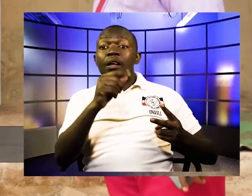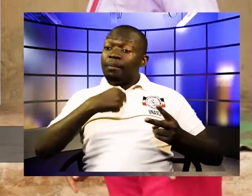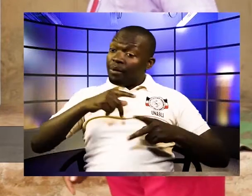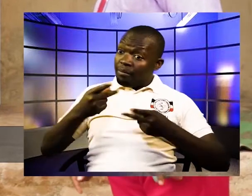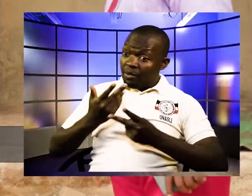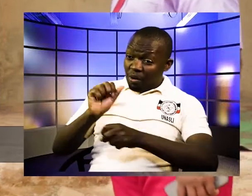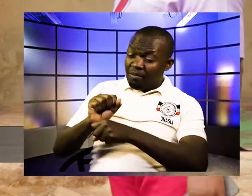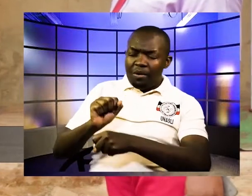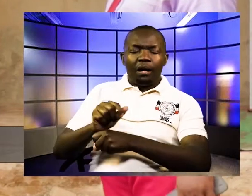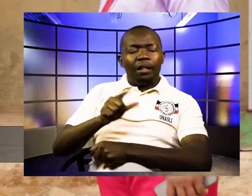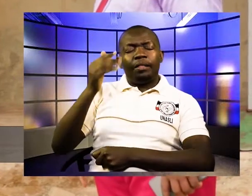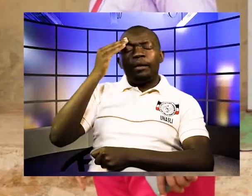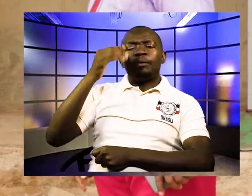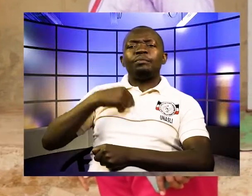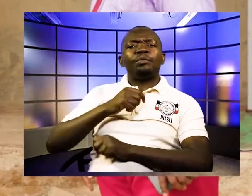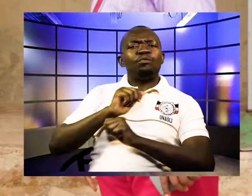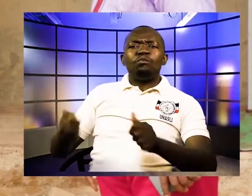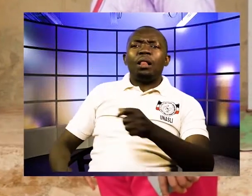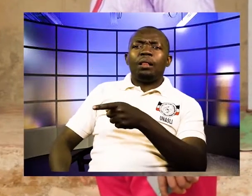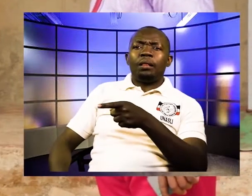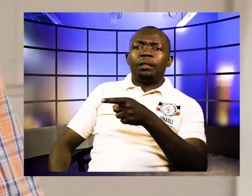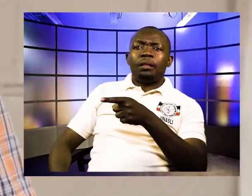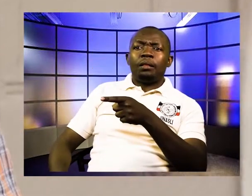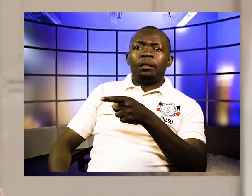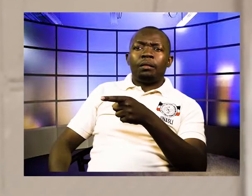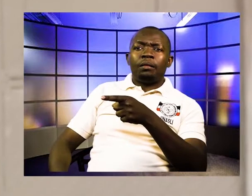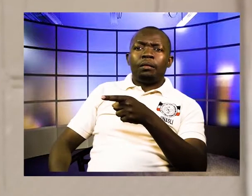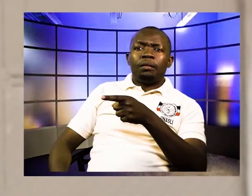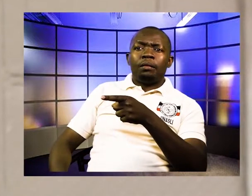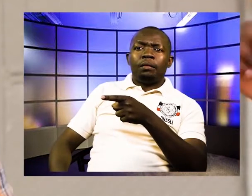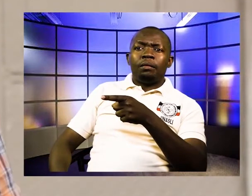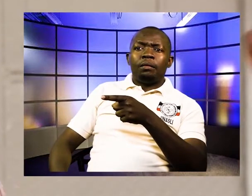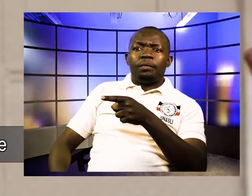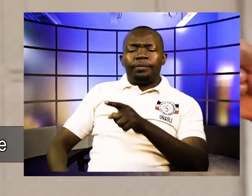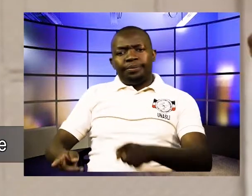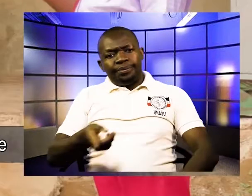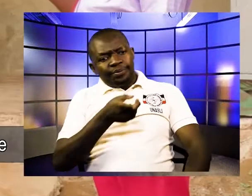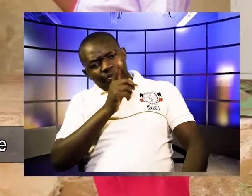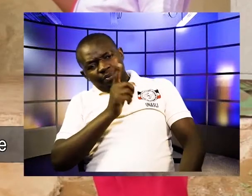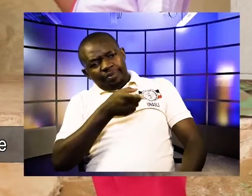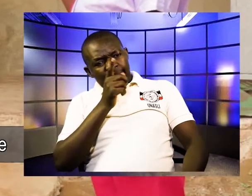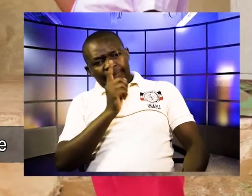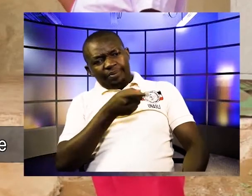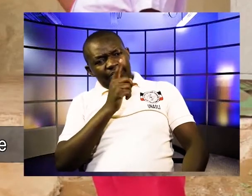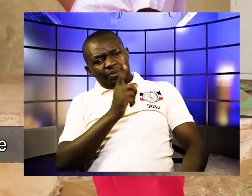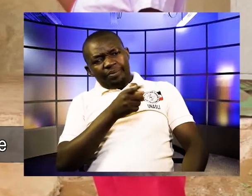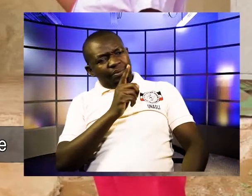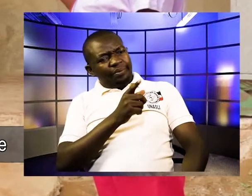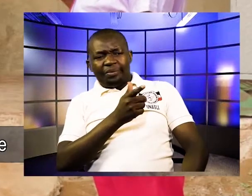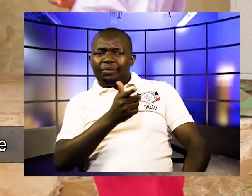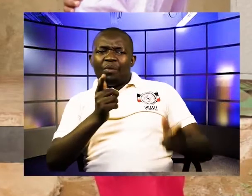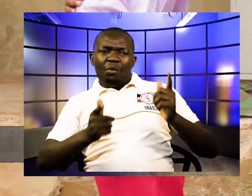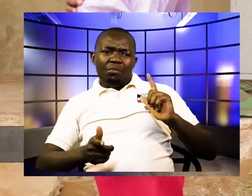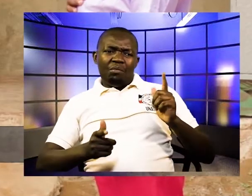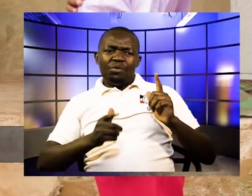Obatte. Kale. munywanyi olimba ekyokoze